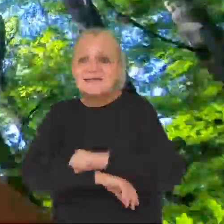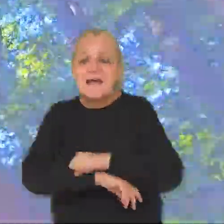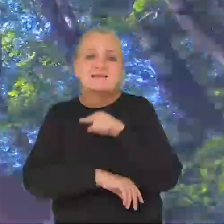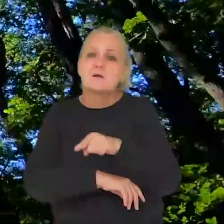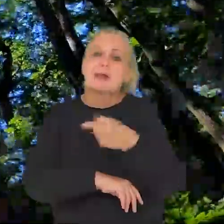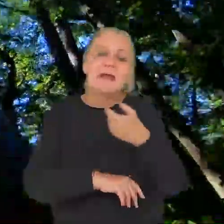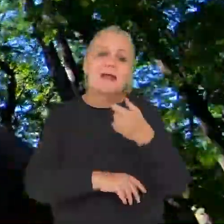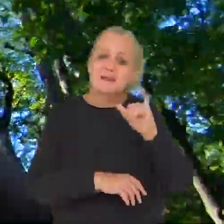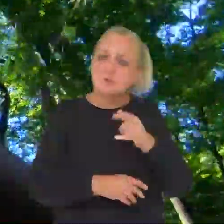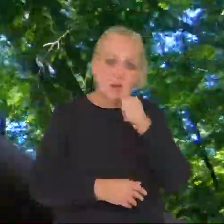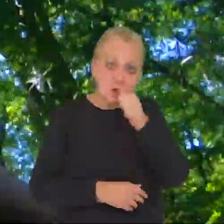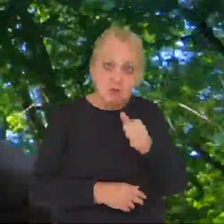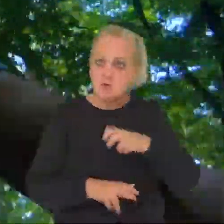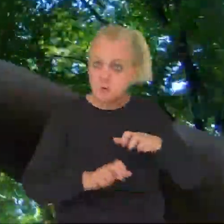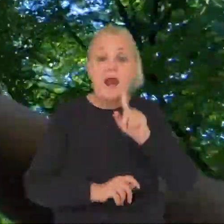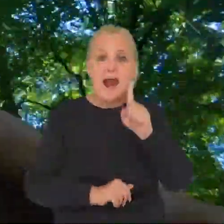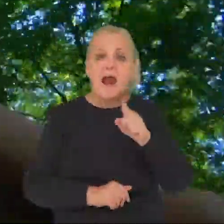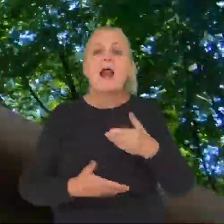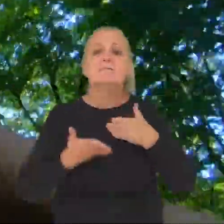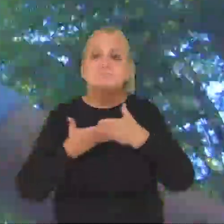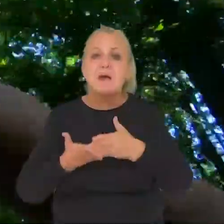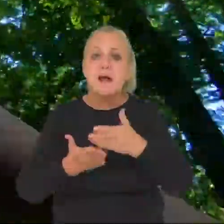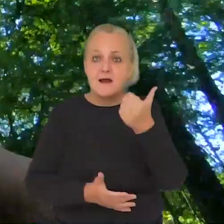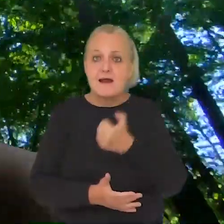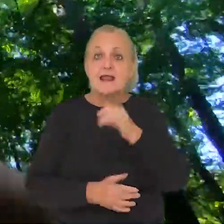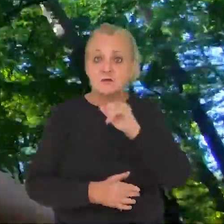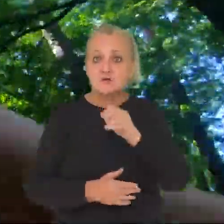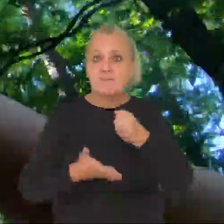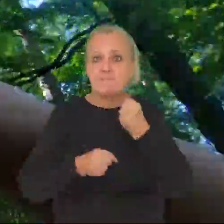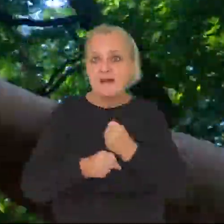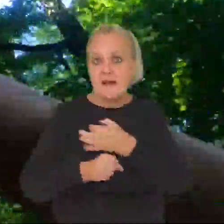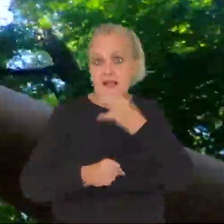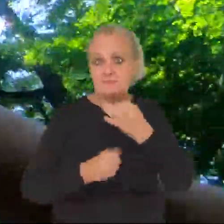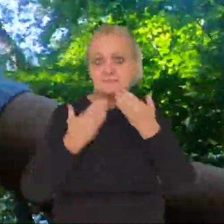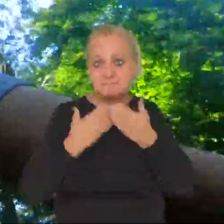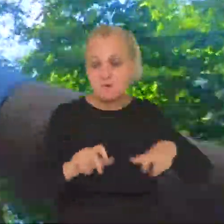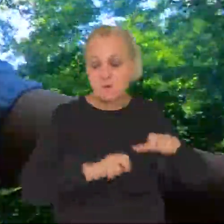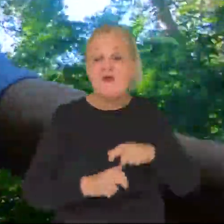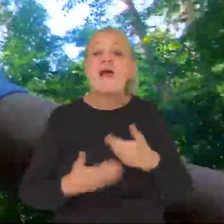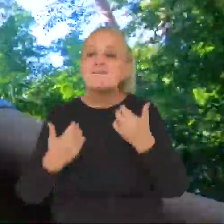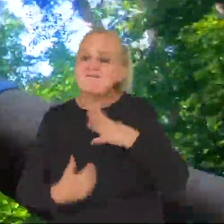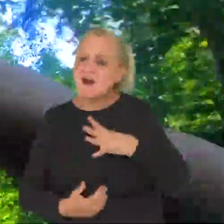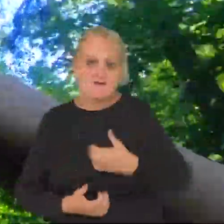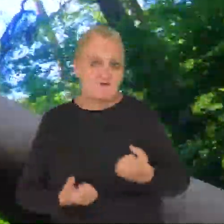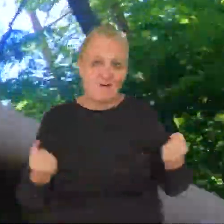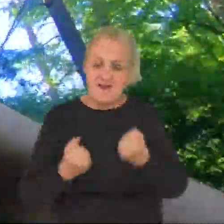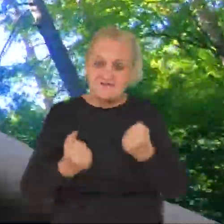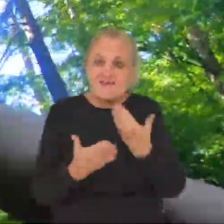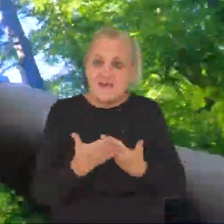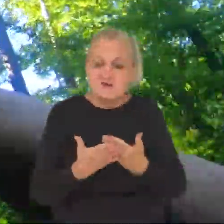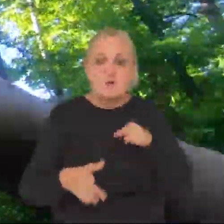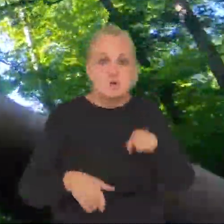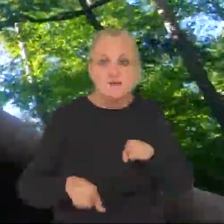ale pomoże tej insulinie lepiej pracować. Dlaczego warto być aktywnym? Dlatego, że bycie